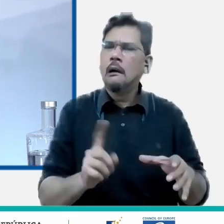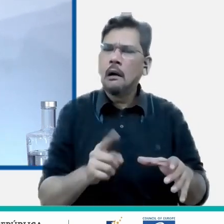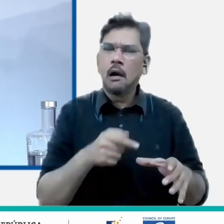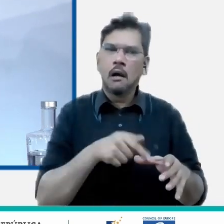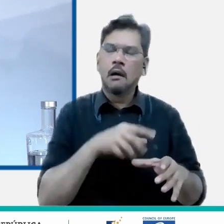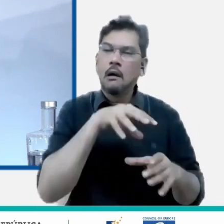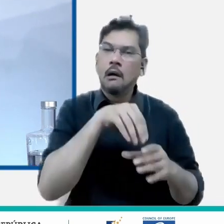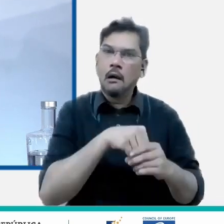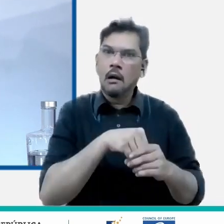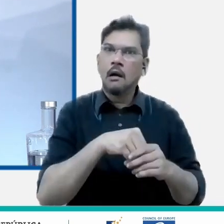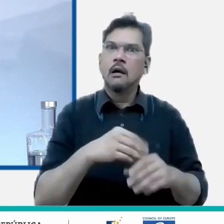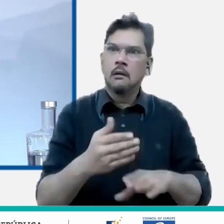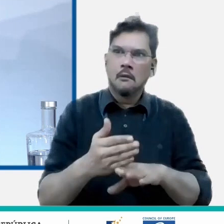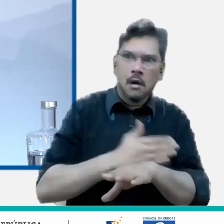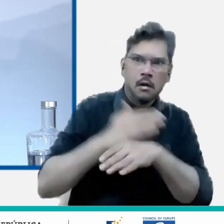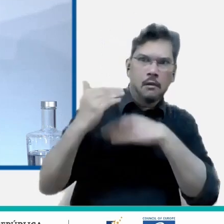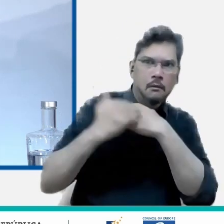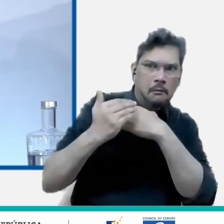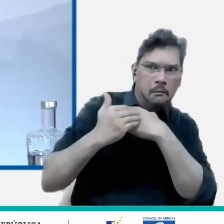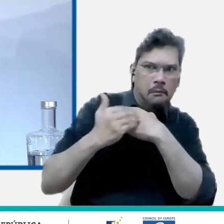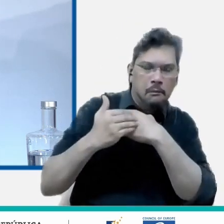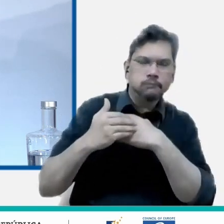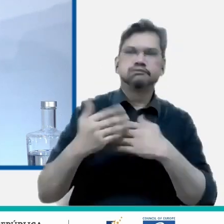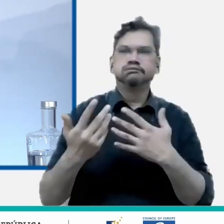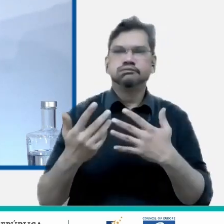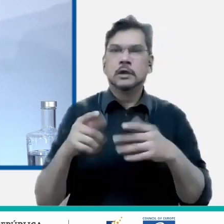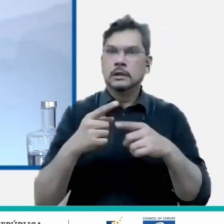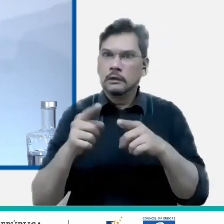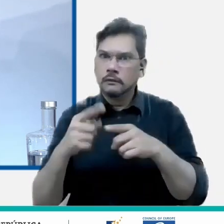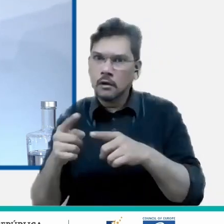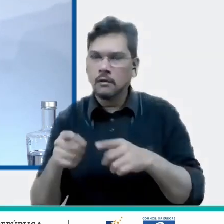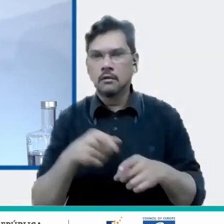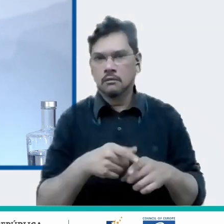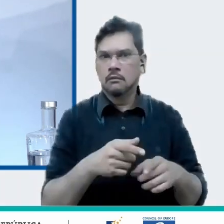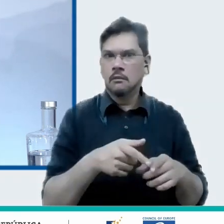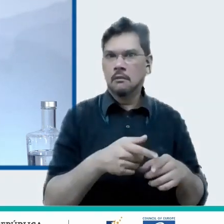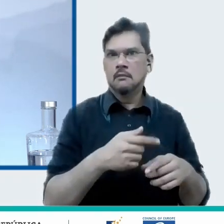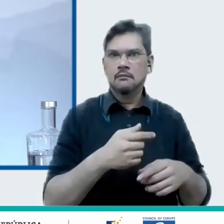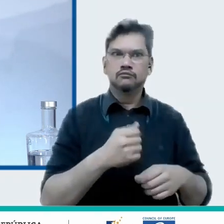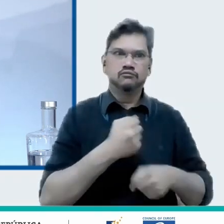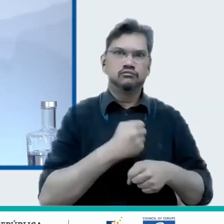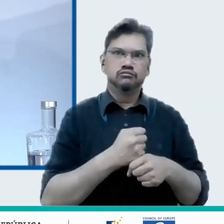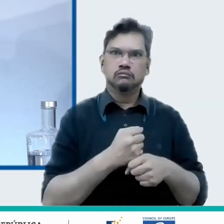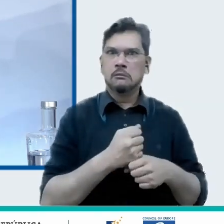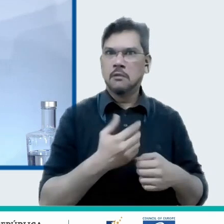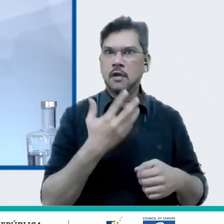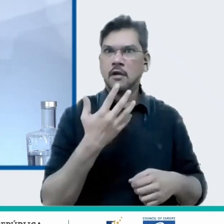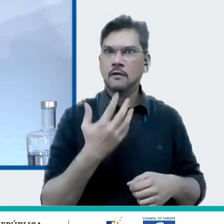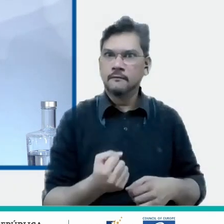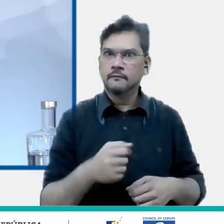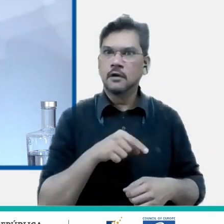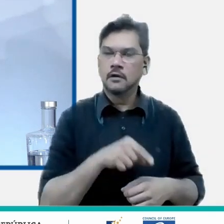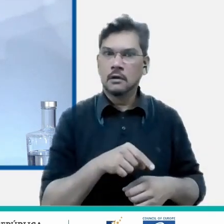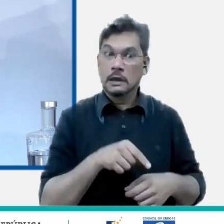потенциал, когда мы развивали его давно, уже начали, ну, реализовываем, дальше реализовываем, именно этот компонент позволил успешно